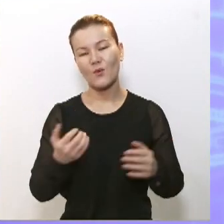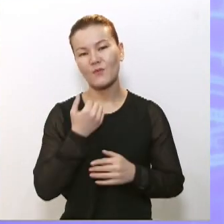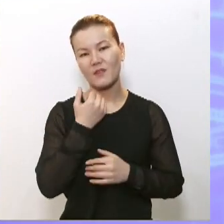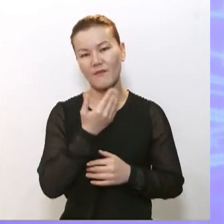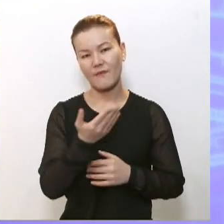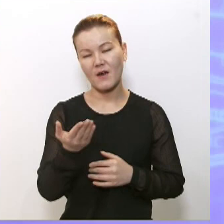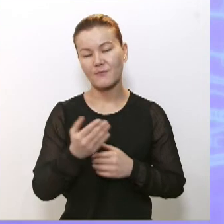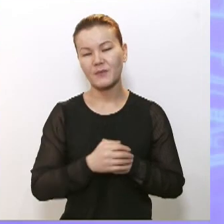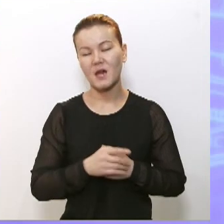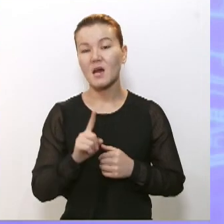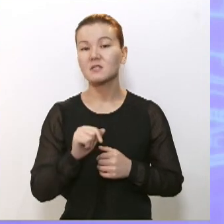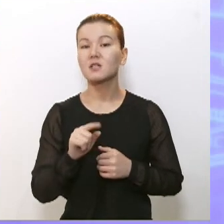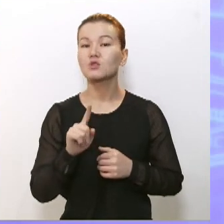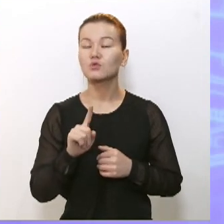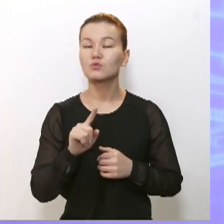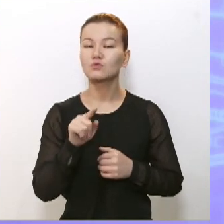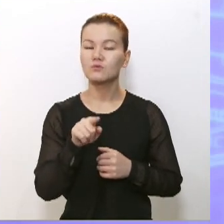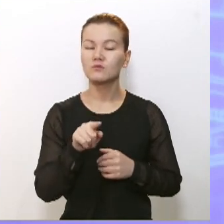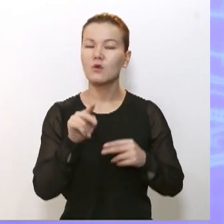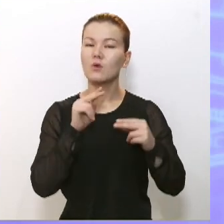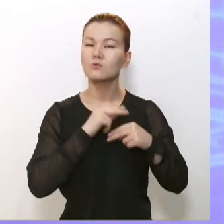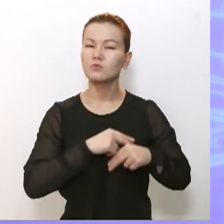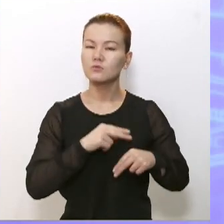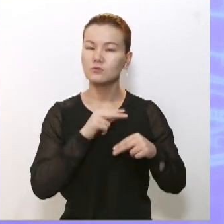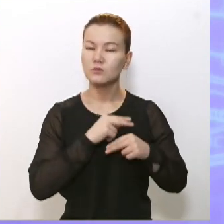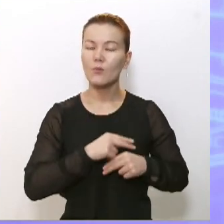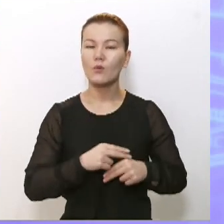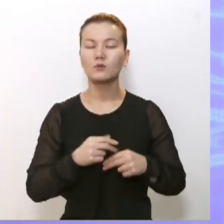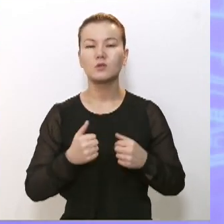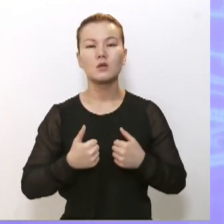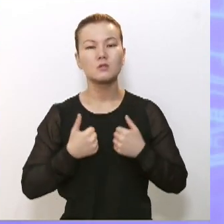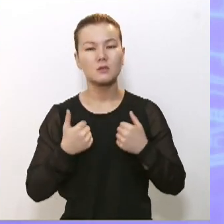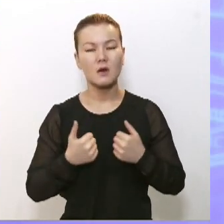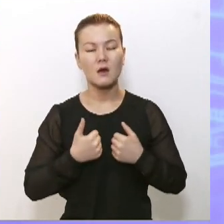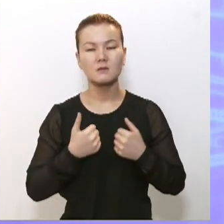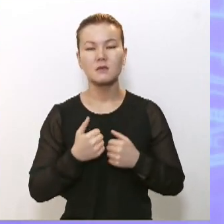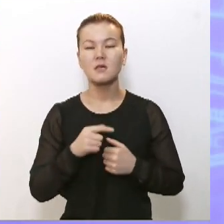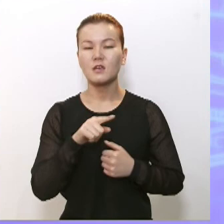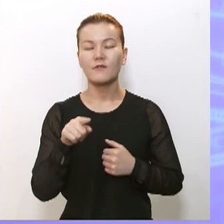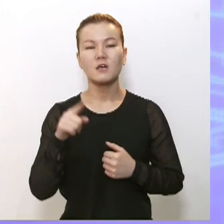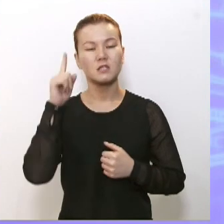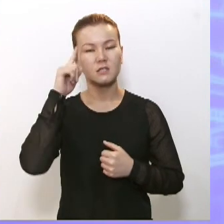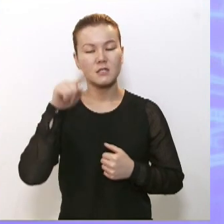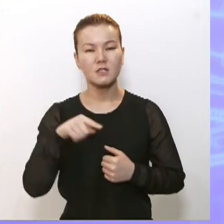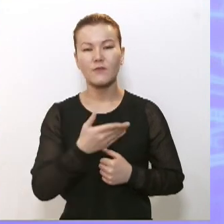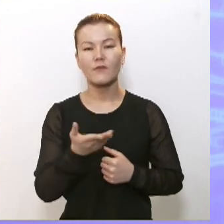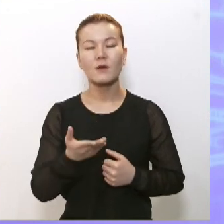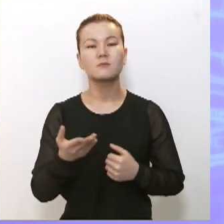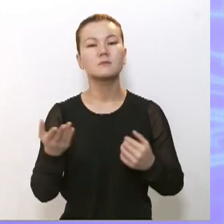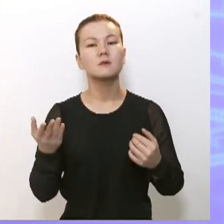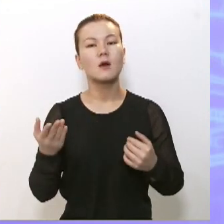за то что порно усердно трудились и знания ваши вам всем